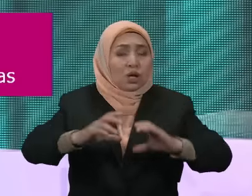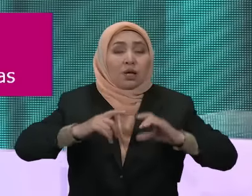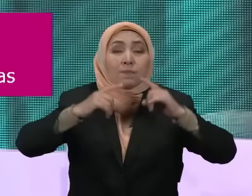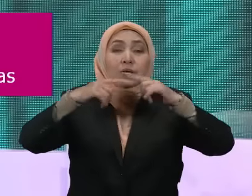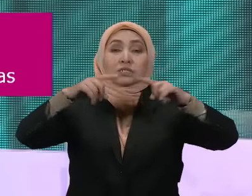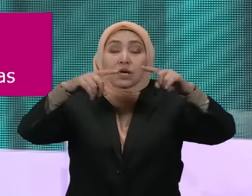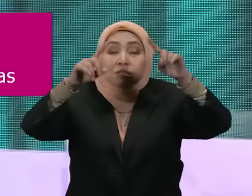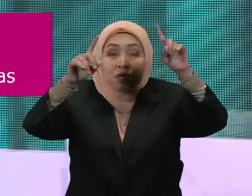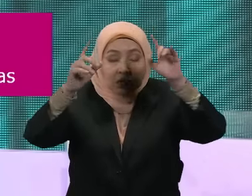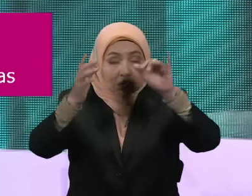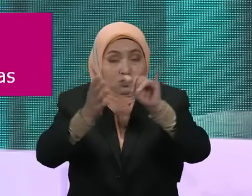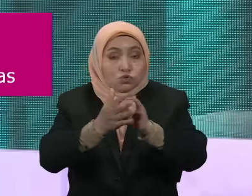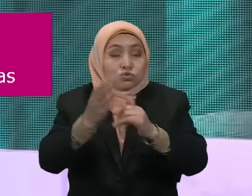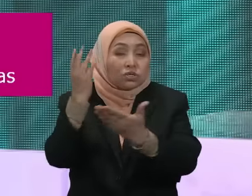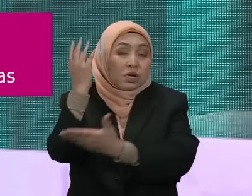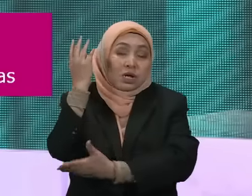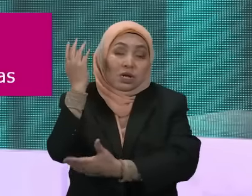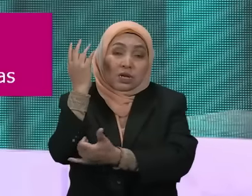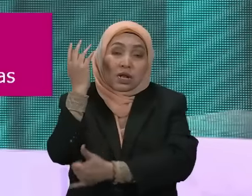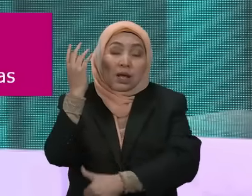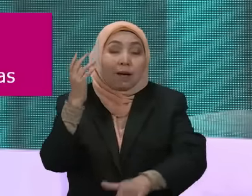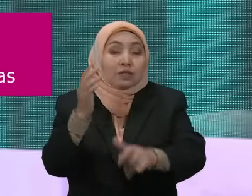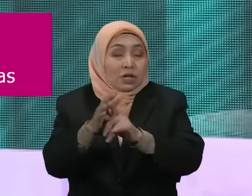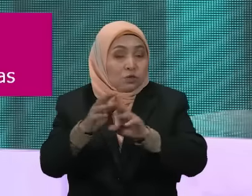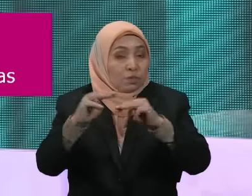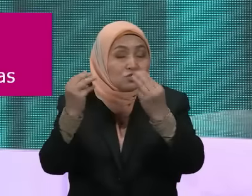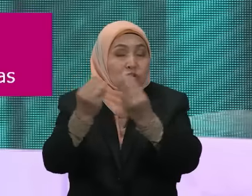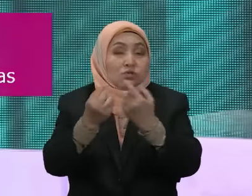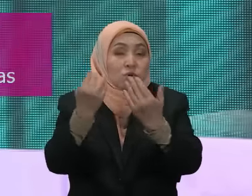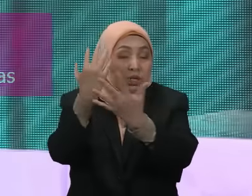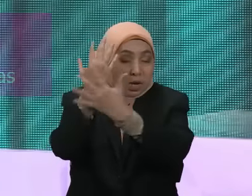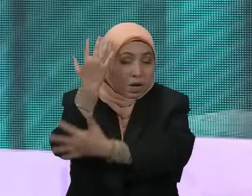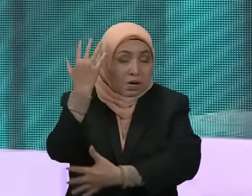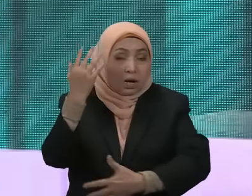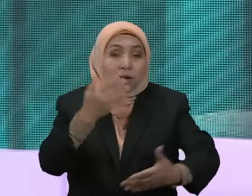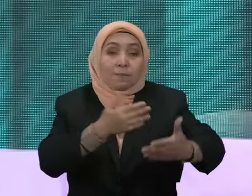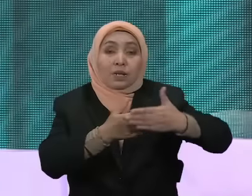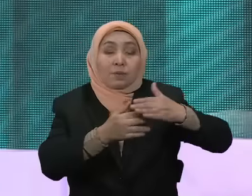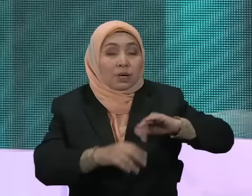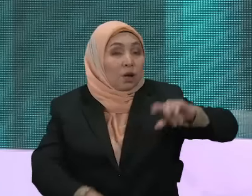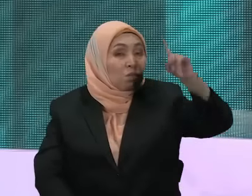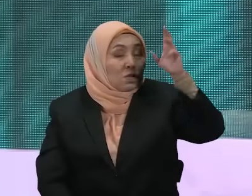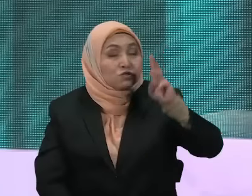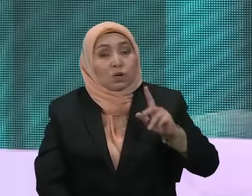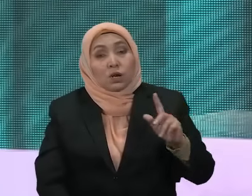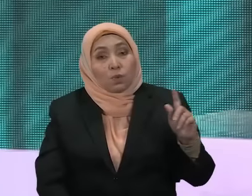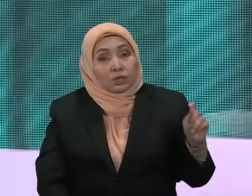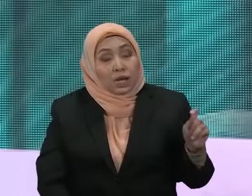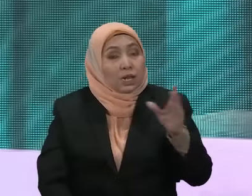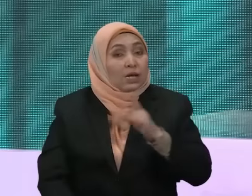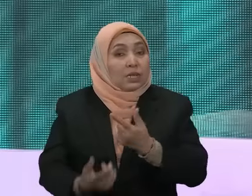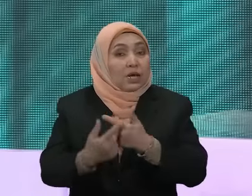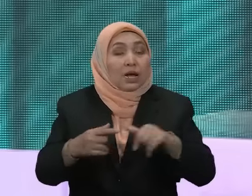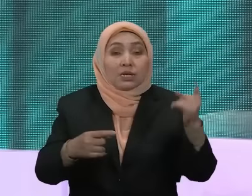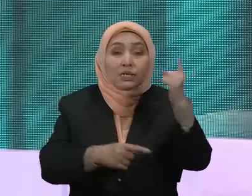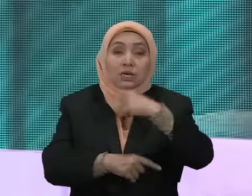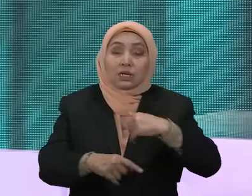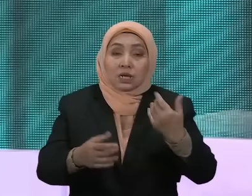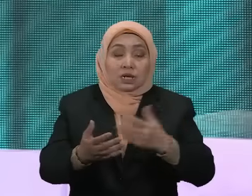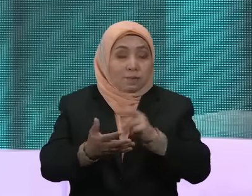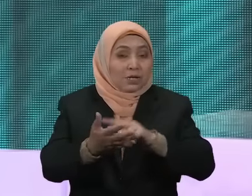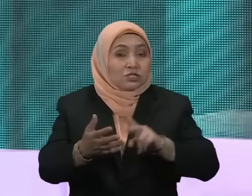bagi sebuah negeri, bagi satu masyarakat, satu negara adalah dengan kembali kepada Allah Subhanahu Wa Taala. Dan pada hari ini kita akan membaca